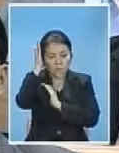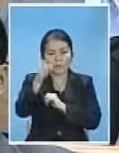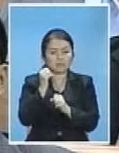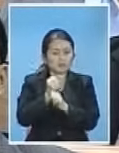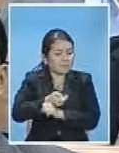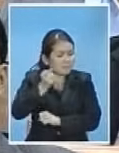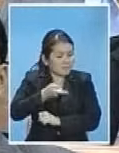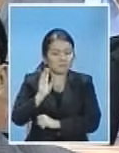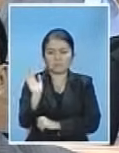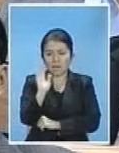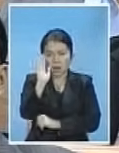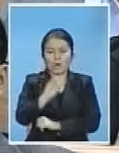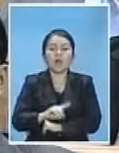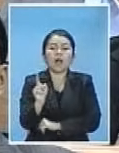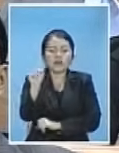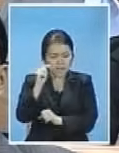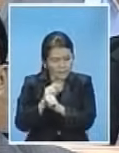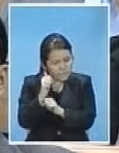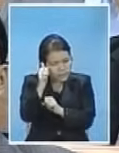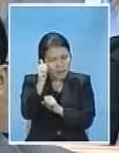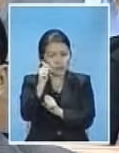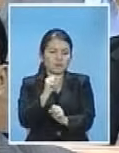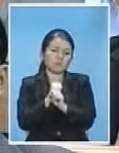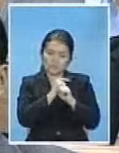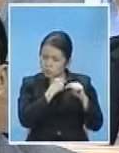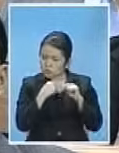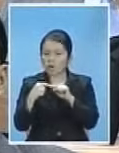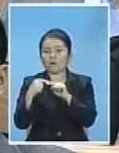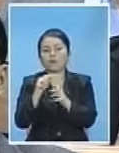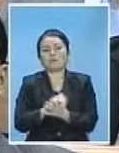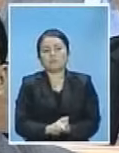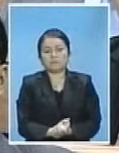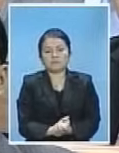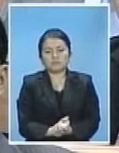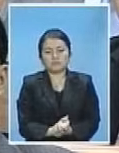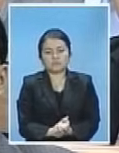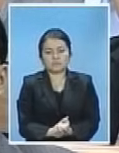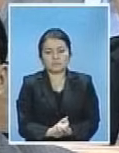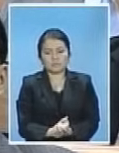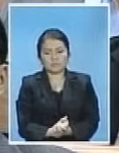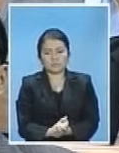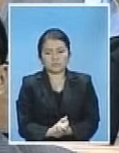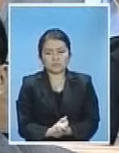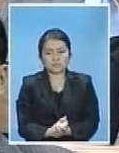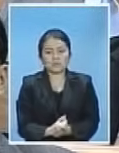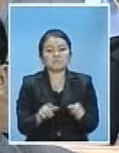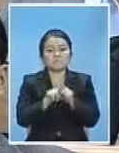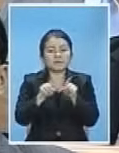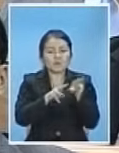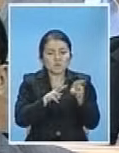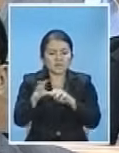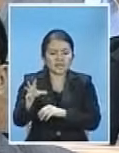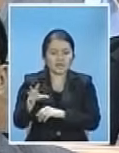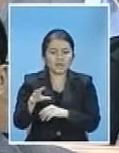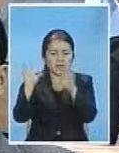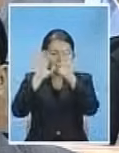อะไรที่เป็นข้อที่ดีแล้วเราก็ต้องยืนยันต่อไปมันไม่ใช่เป็นการไปกลัวว่าจะไปลอกนโยบายของรั